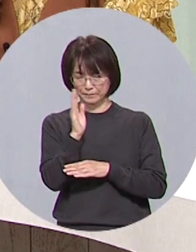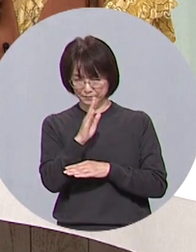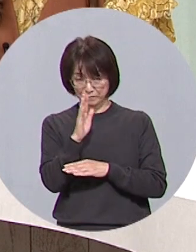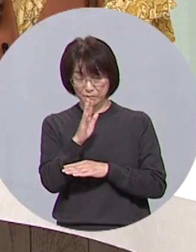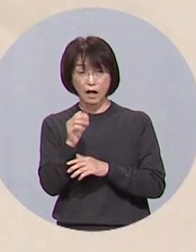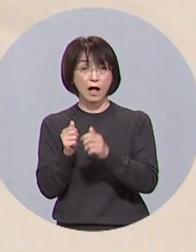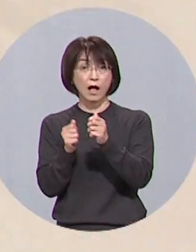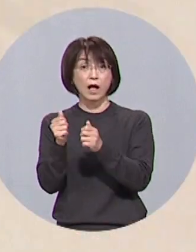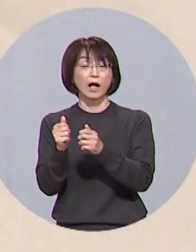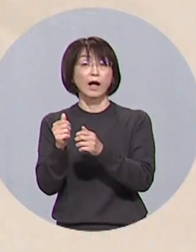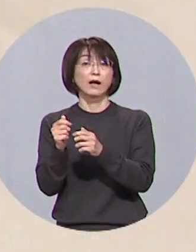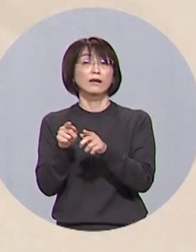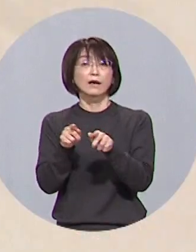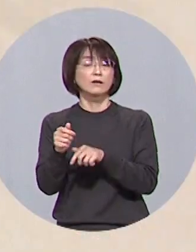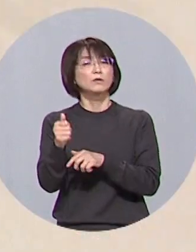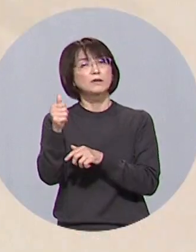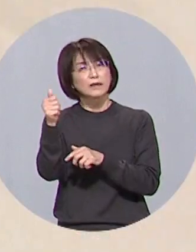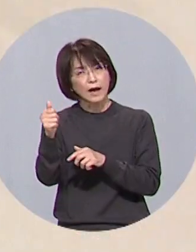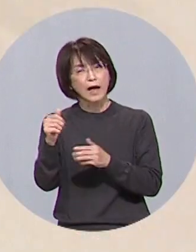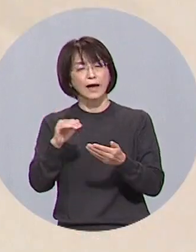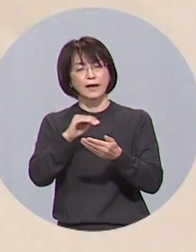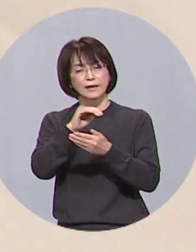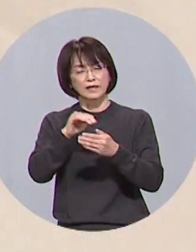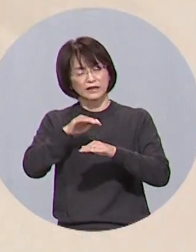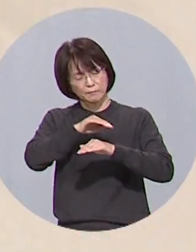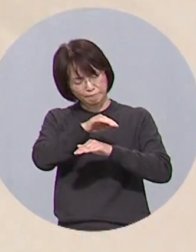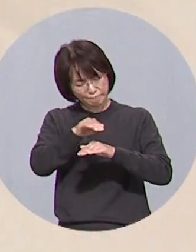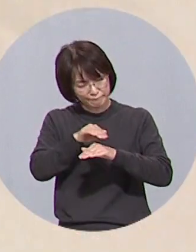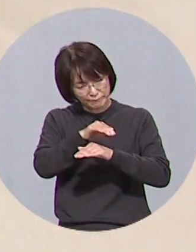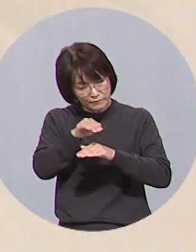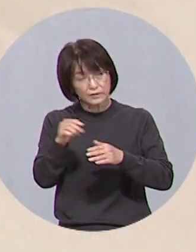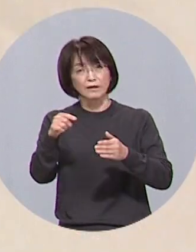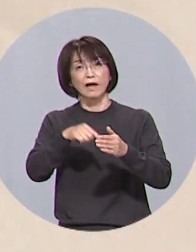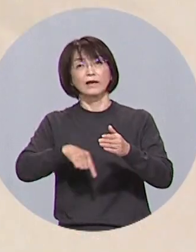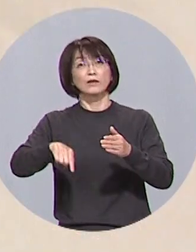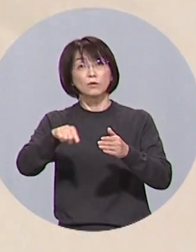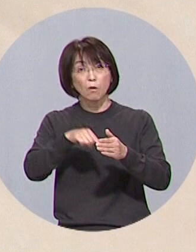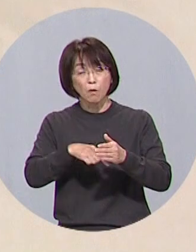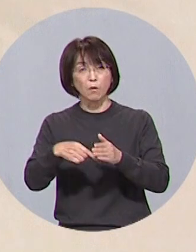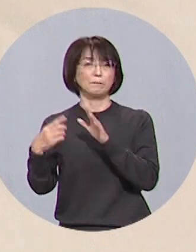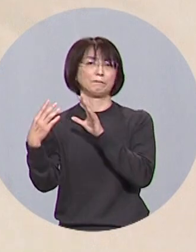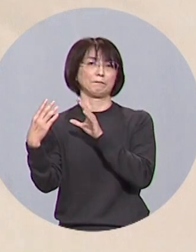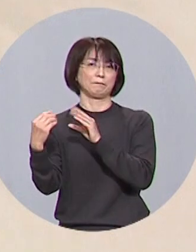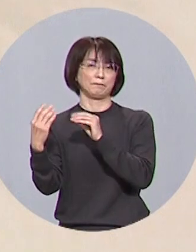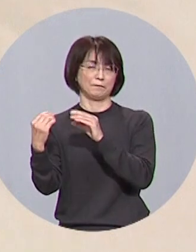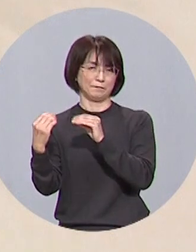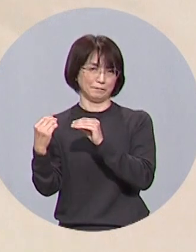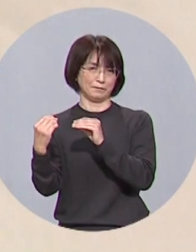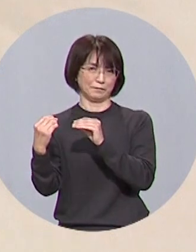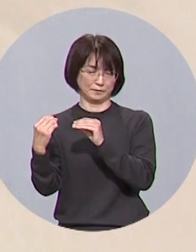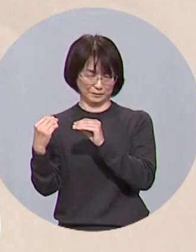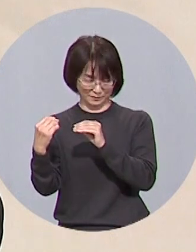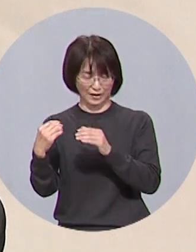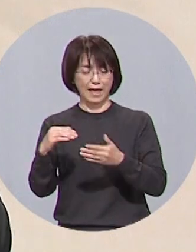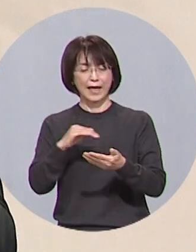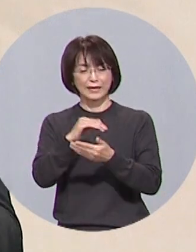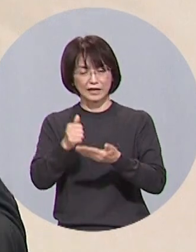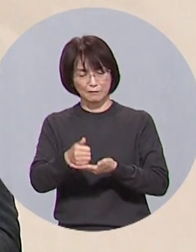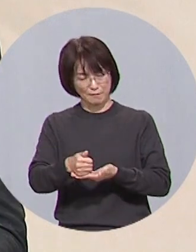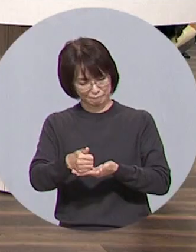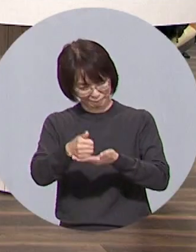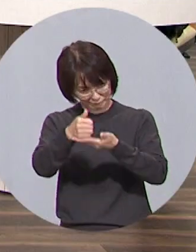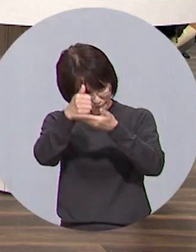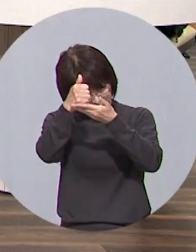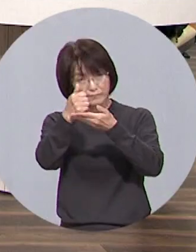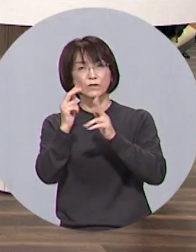監督からやっぱ埼玉愛あふれるですね、うん、歌に今回しようという、でまあ、埼玉参加で埼玉県の皆さんが一緒に歌える